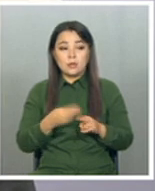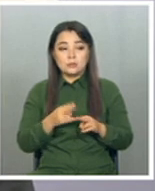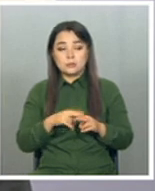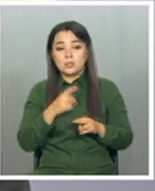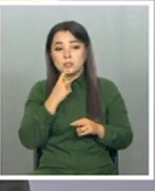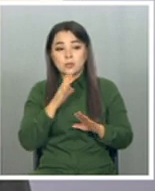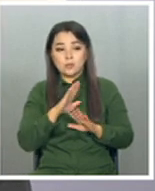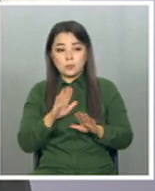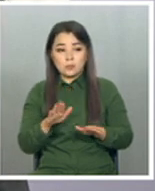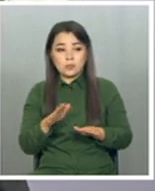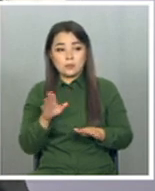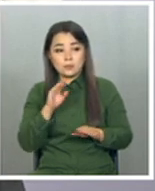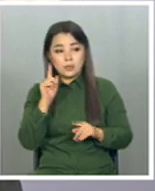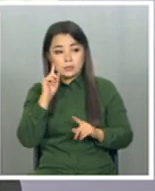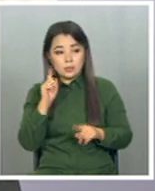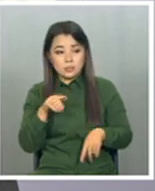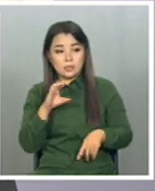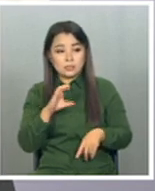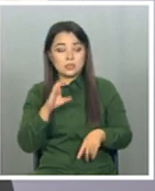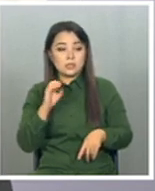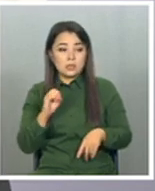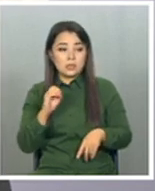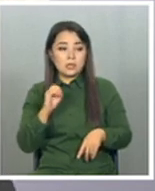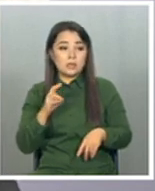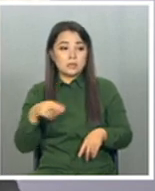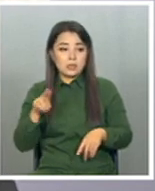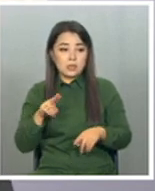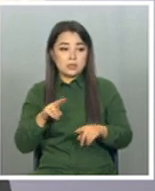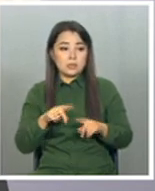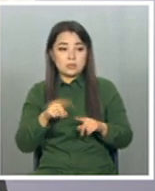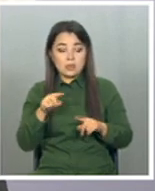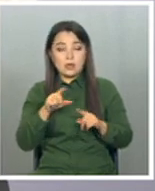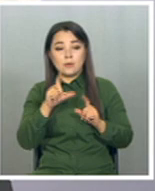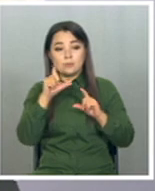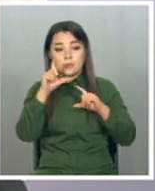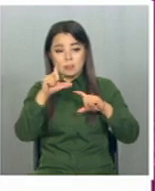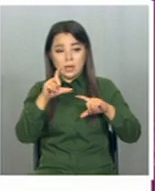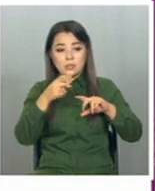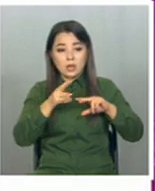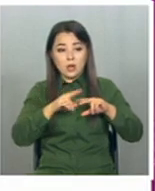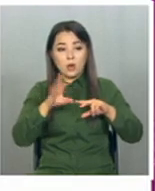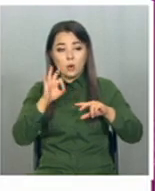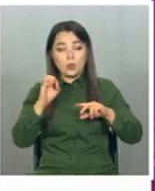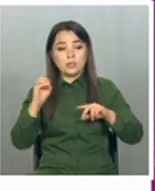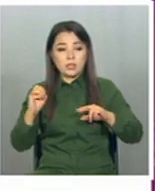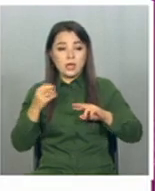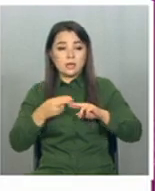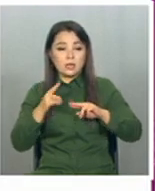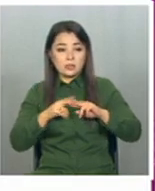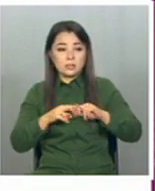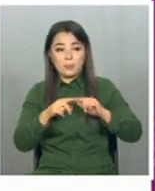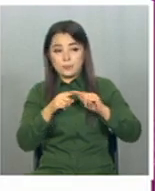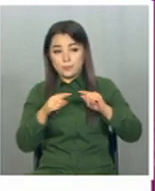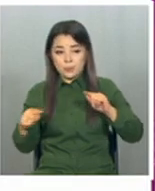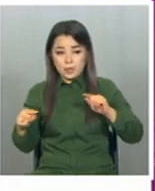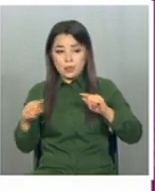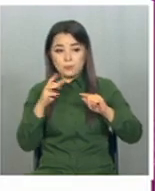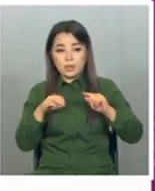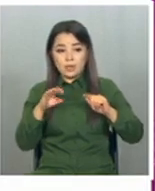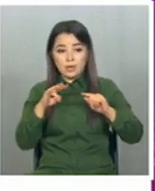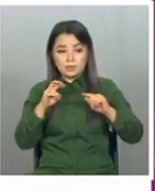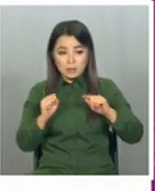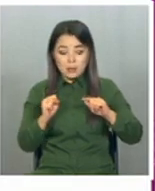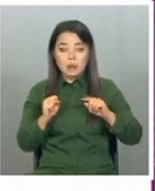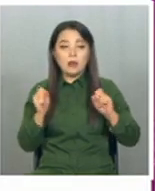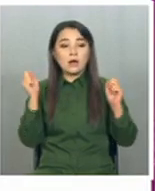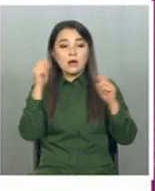емес. Солай ғой. Мінекей, CE мен ED мынау OE медиана болғандықтан, яғни медиананың